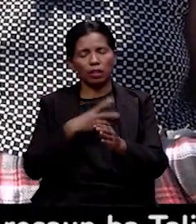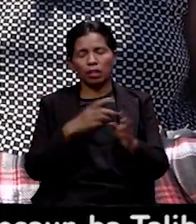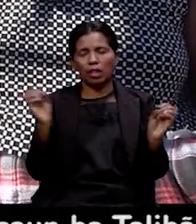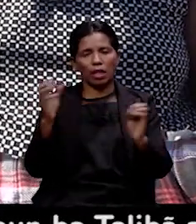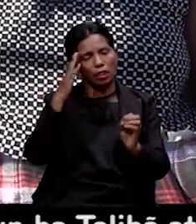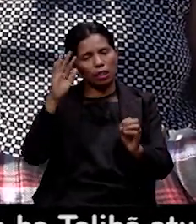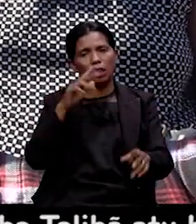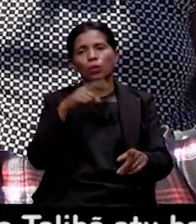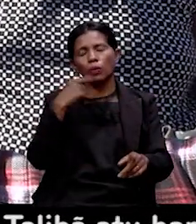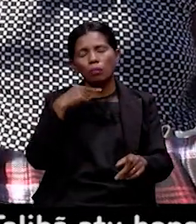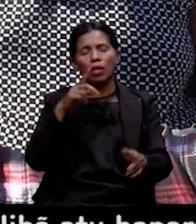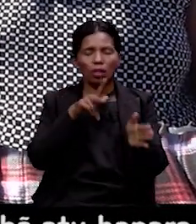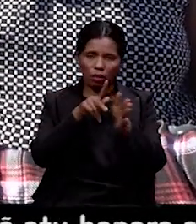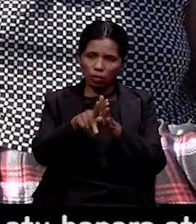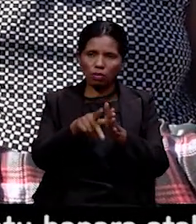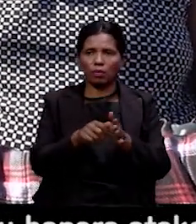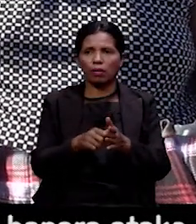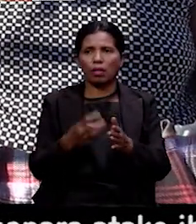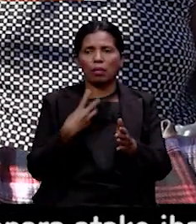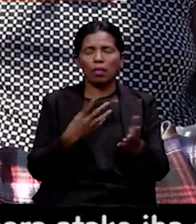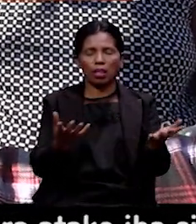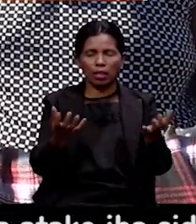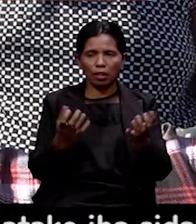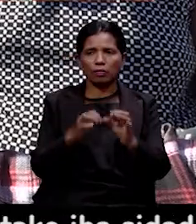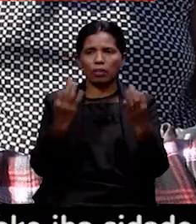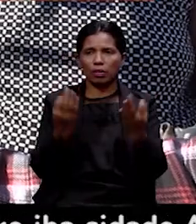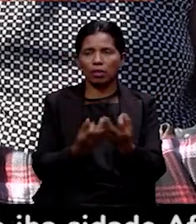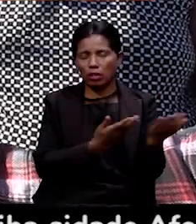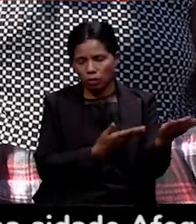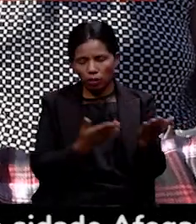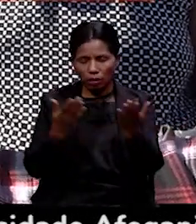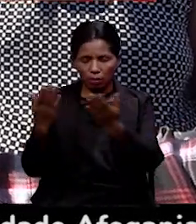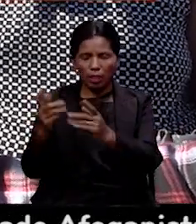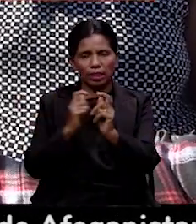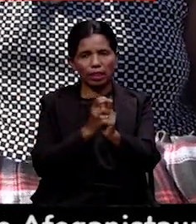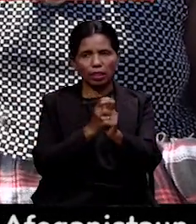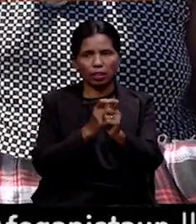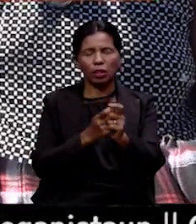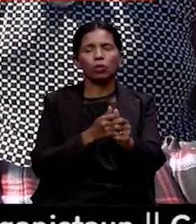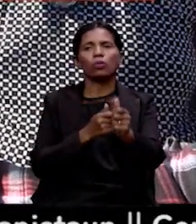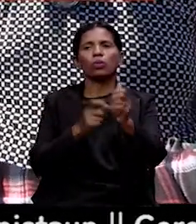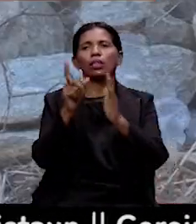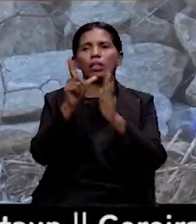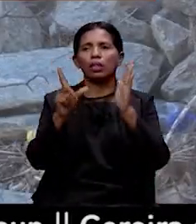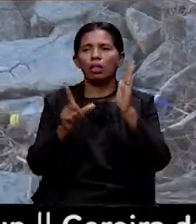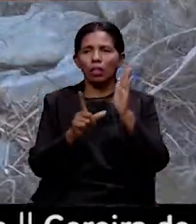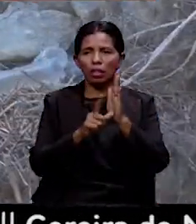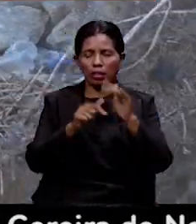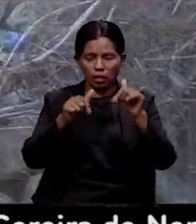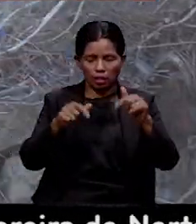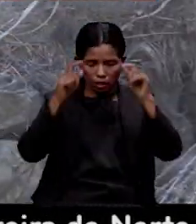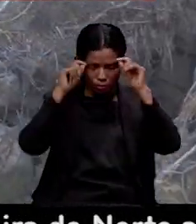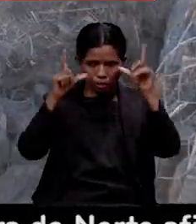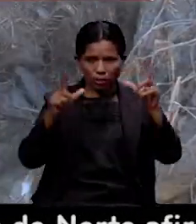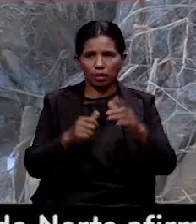ne dunia makar familia ho sami ho si matbian ya hakar ba autopsi mes kuir le ni bem realize timor leste. Buat